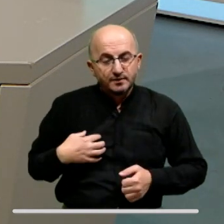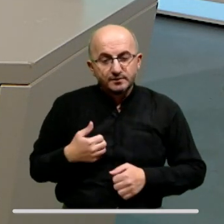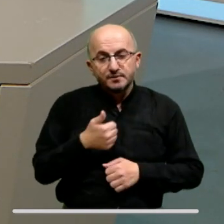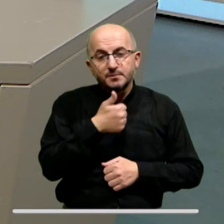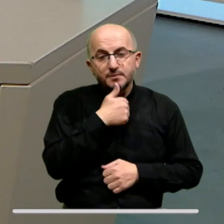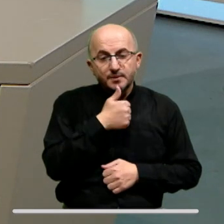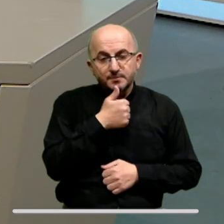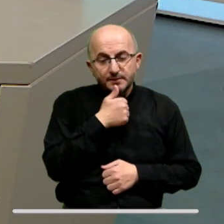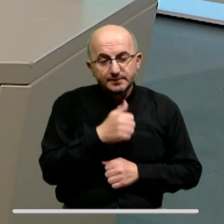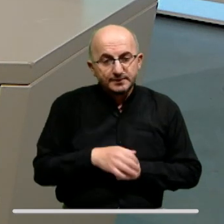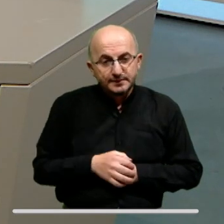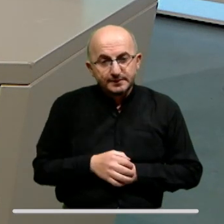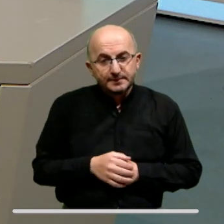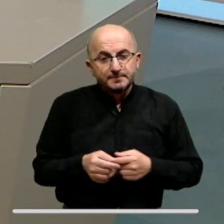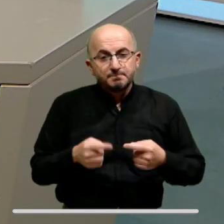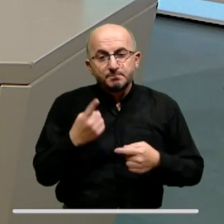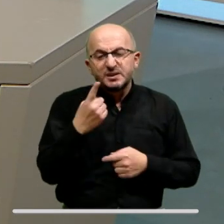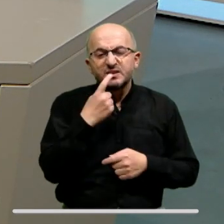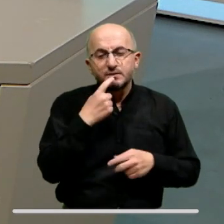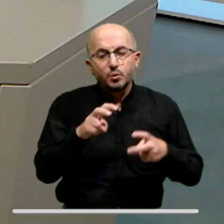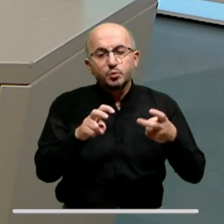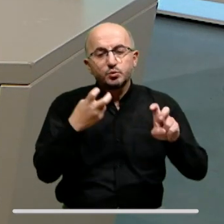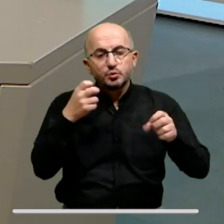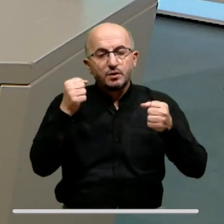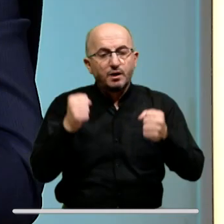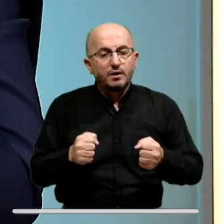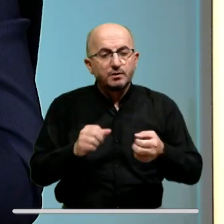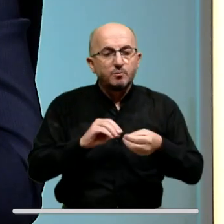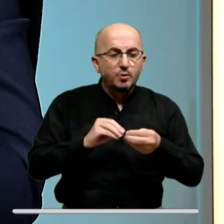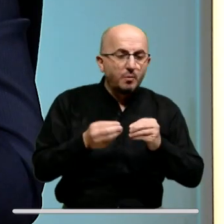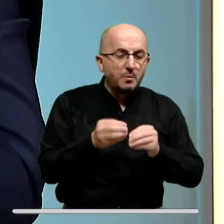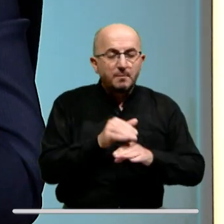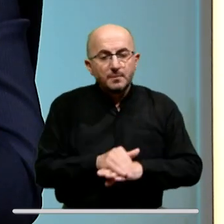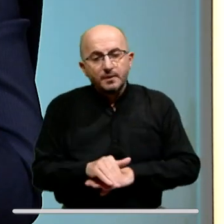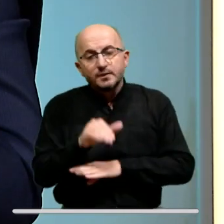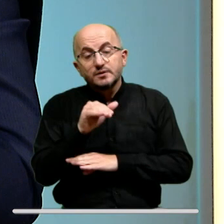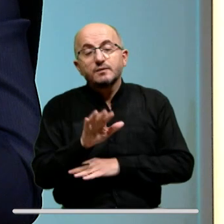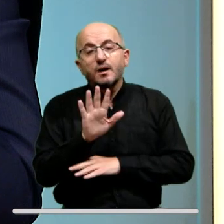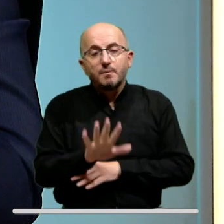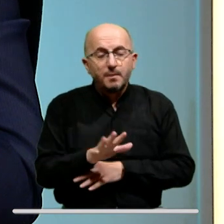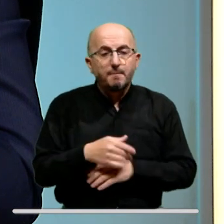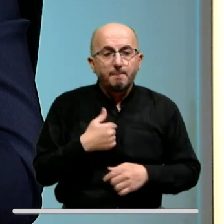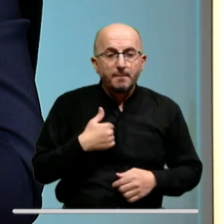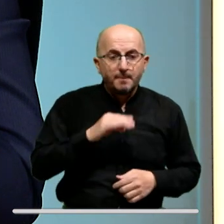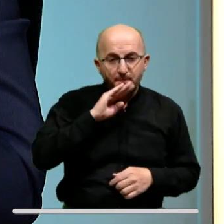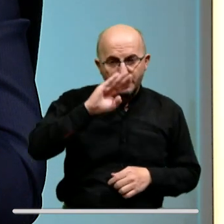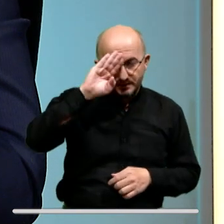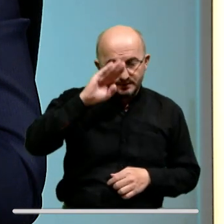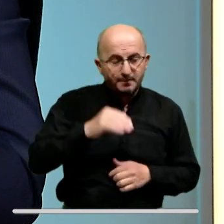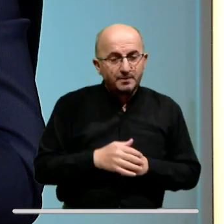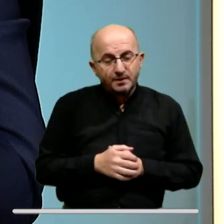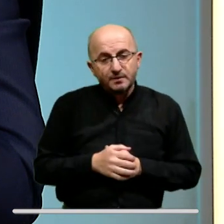babasıyla biz bir yıl küs kaldık. Aramızda sorunlar yaşandı. Ama ben